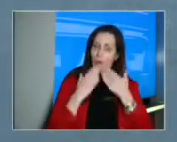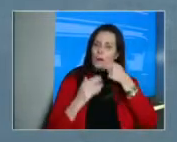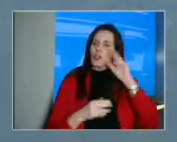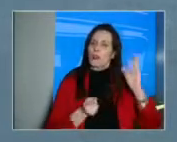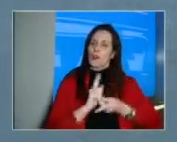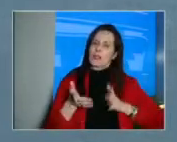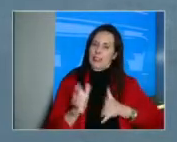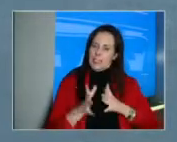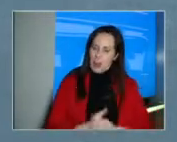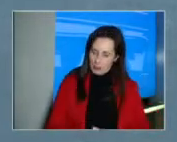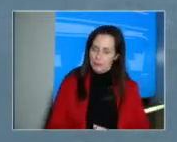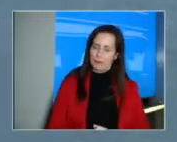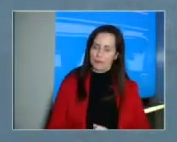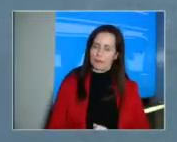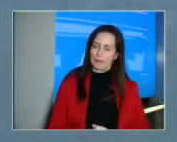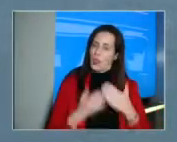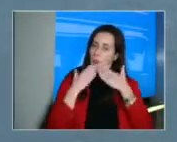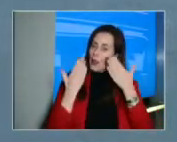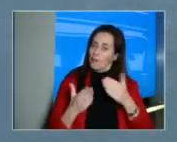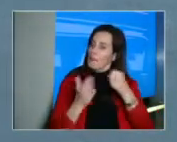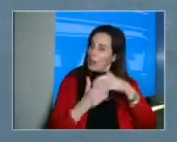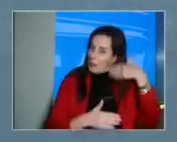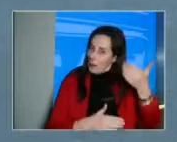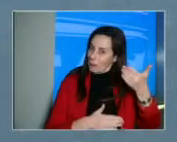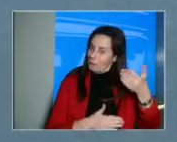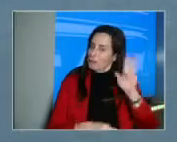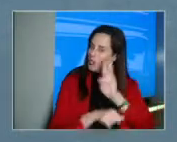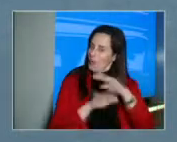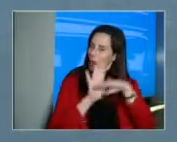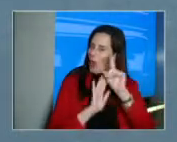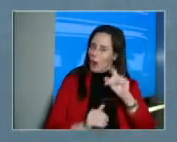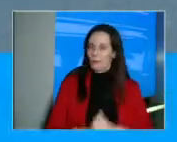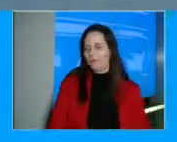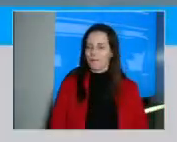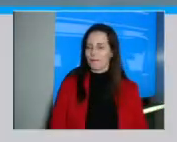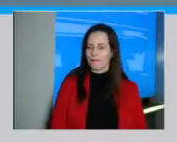תודה לתמי שמע על התרגום לשפת הסימנים, ותודה לכם, ועד הפעם הבאה, שימרו על החוק.